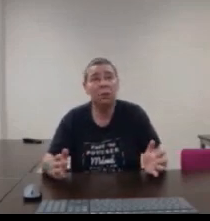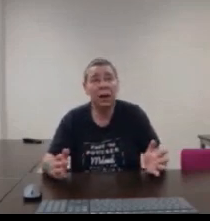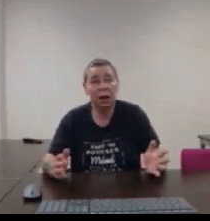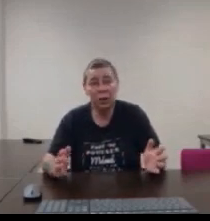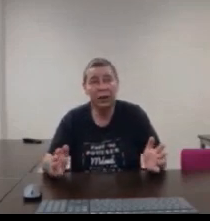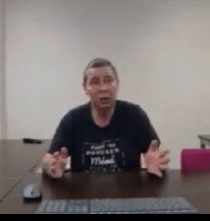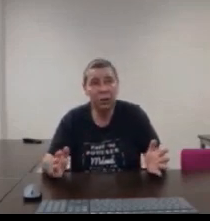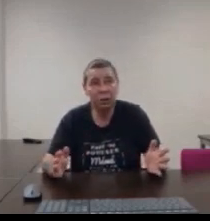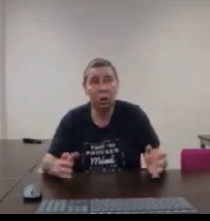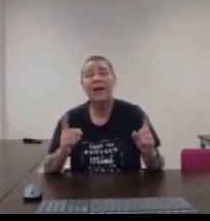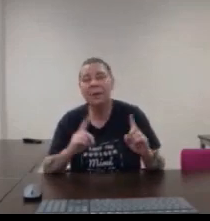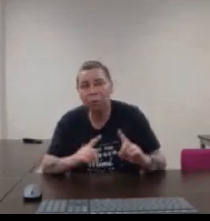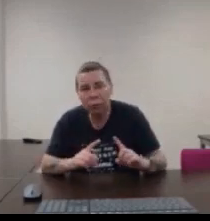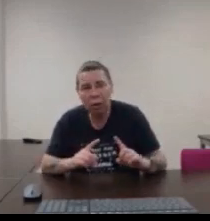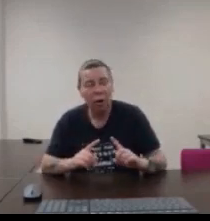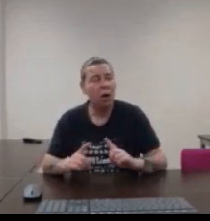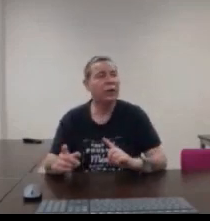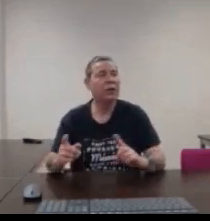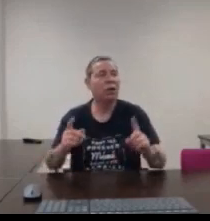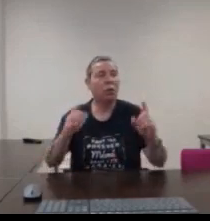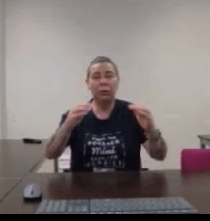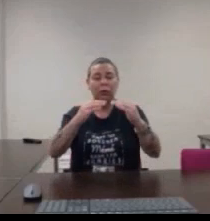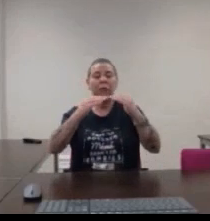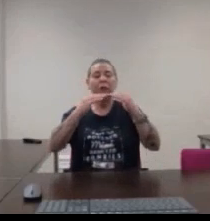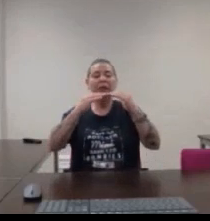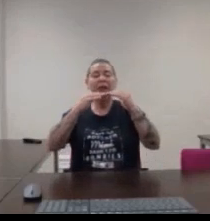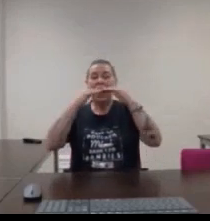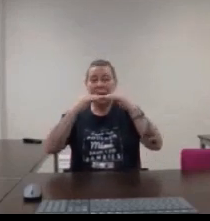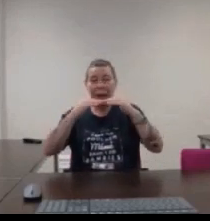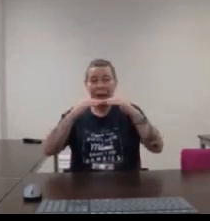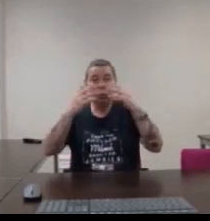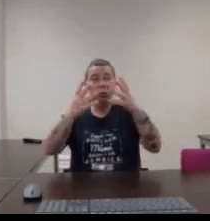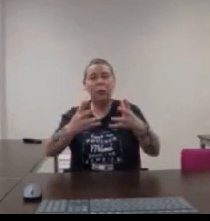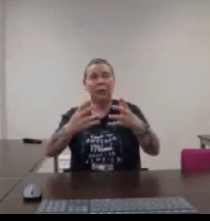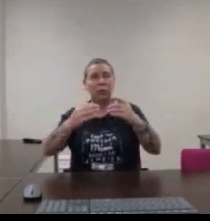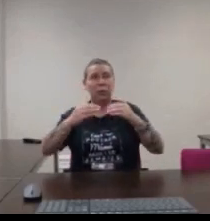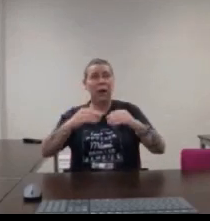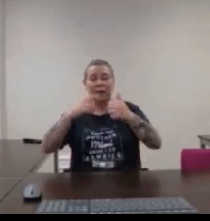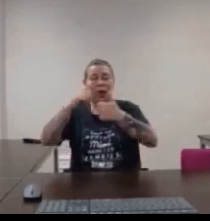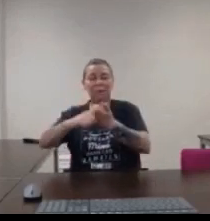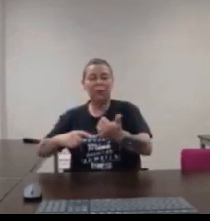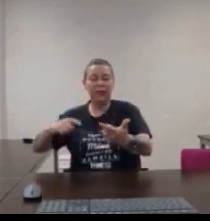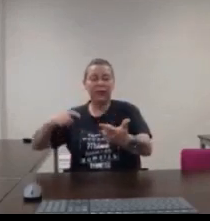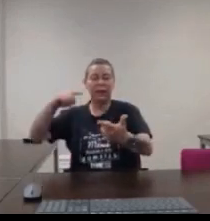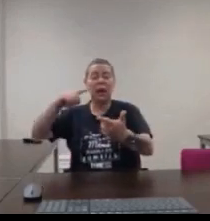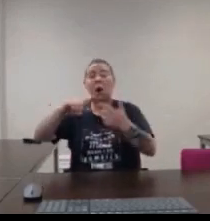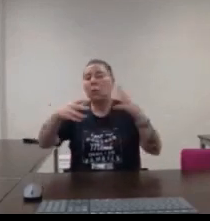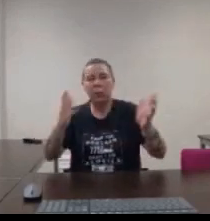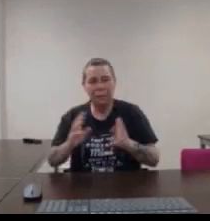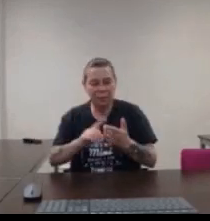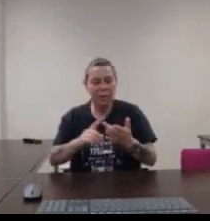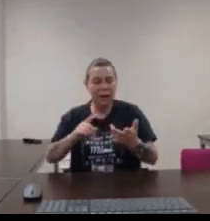jamais avoir eu mal à une articulation. Et pourtant, on peut se retrouver aussi à être deux, par exemple, à avoir la même